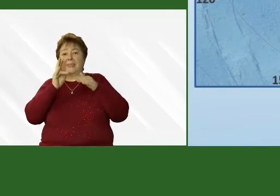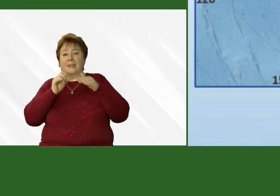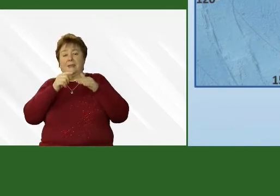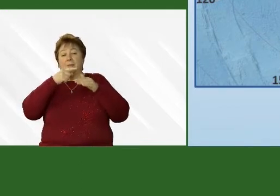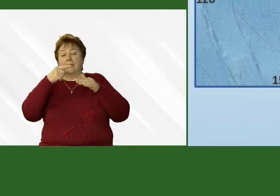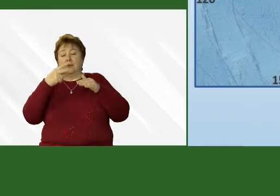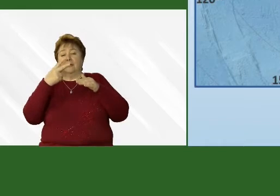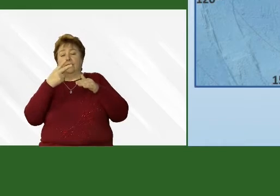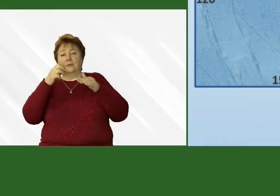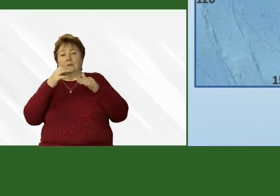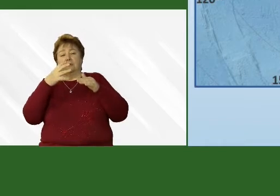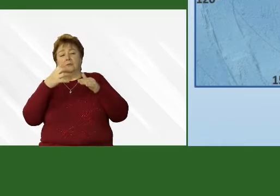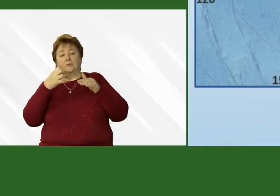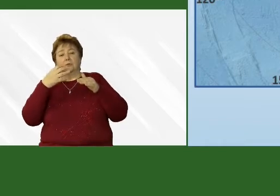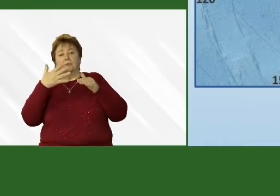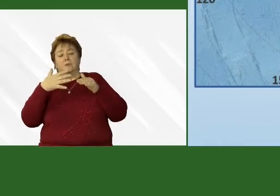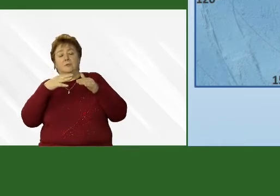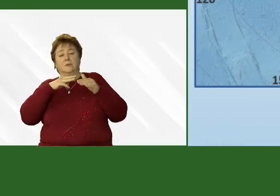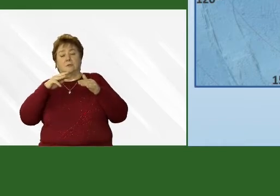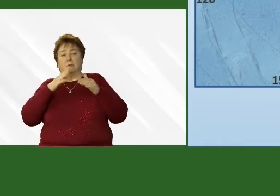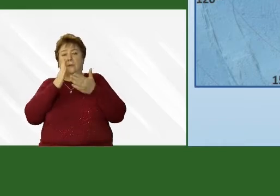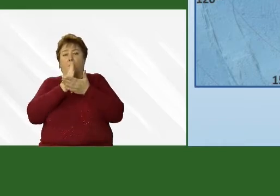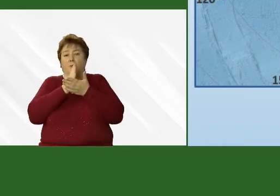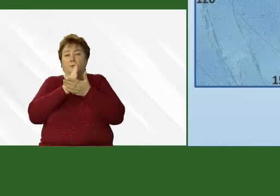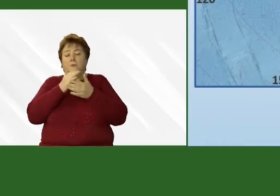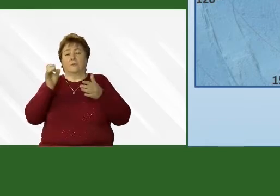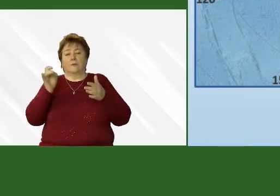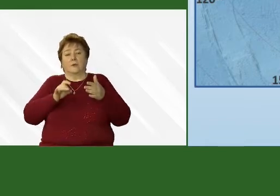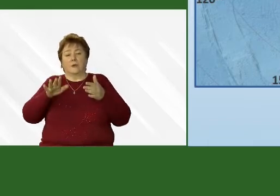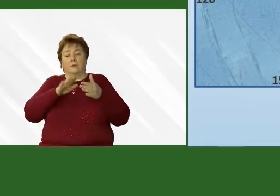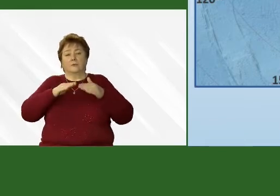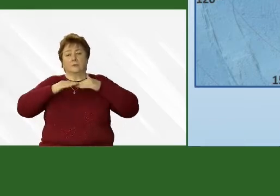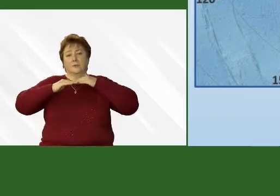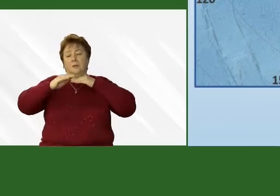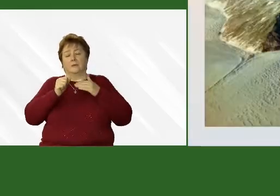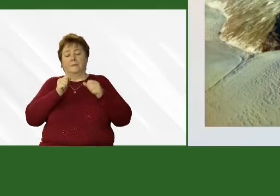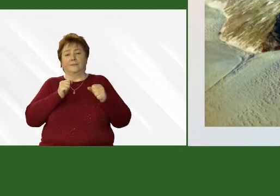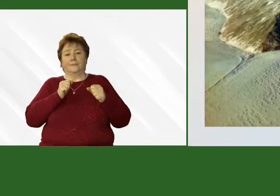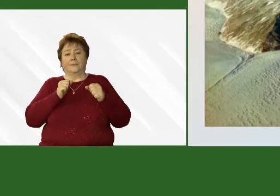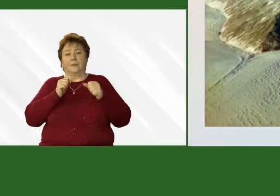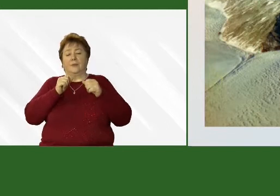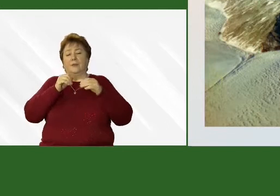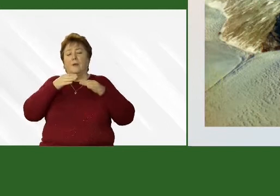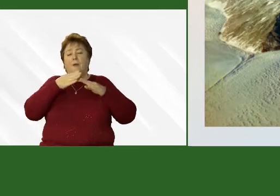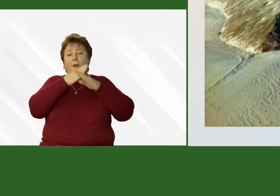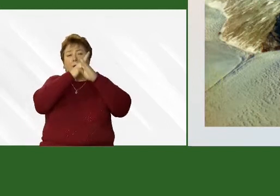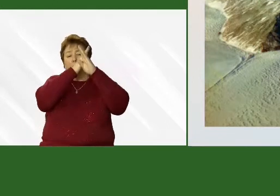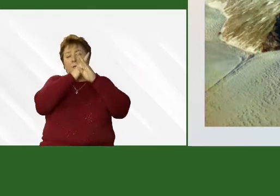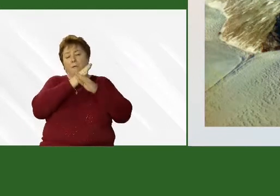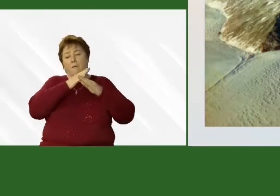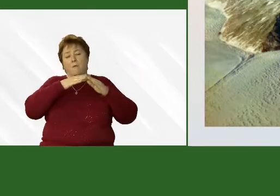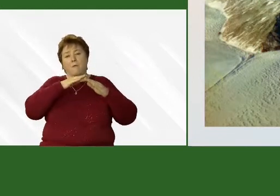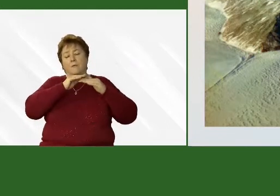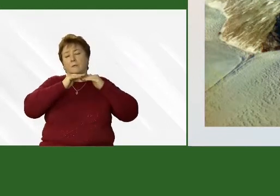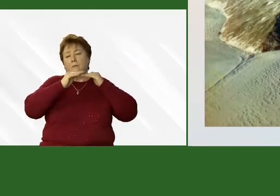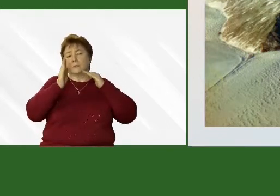минус 2555 метров. Находится в районе равнин Берда. Трансантарктические горы –